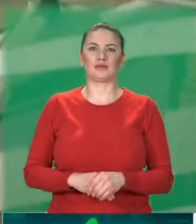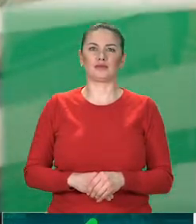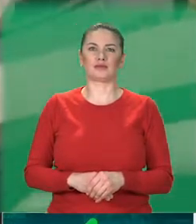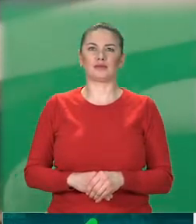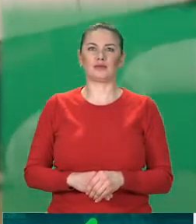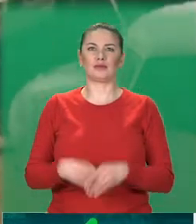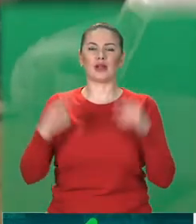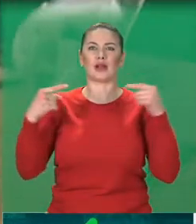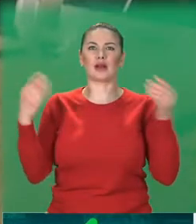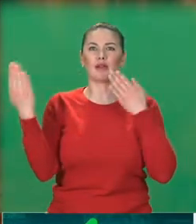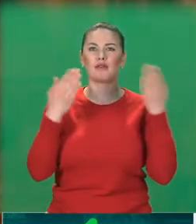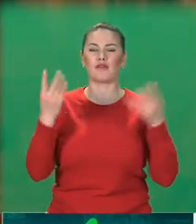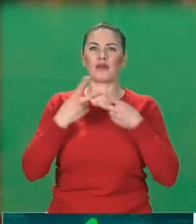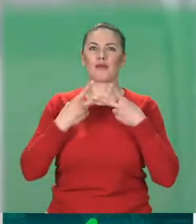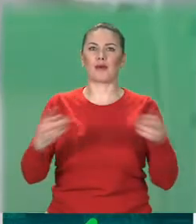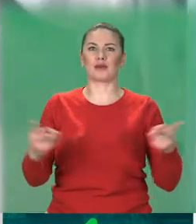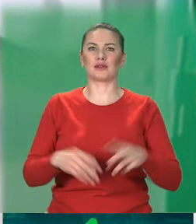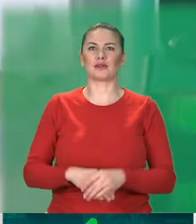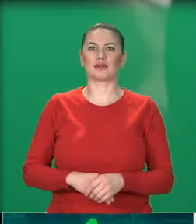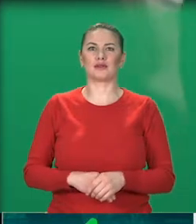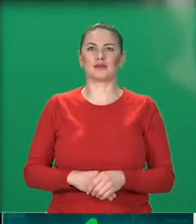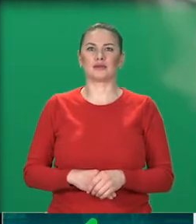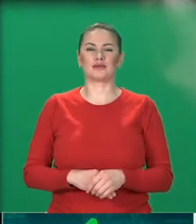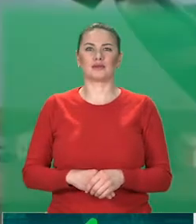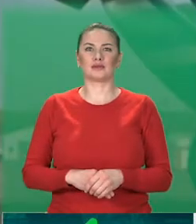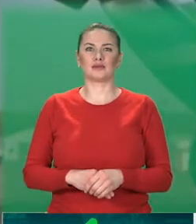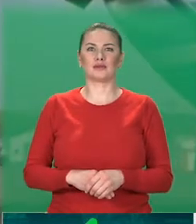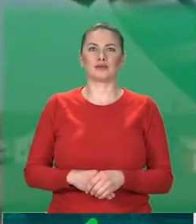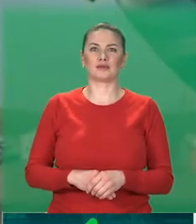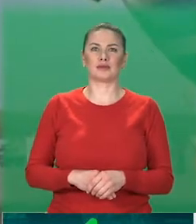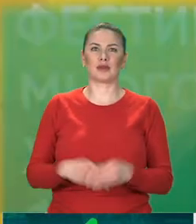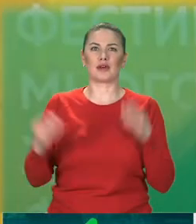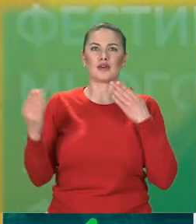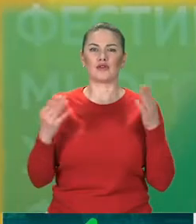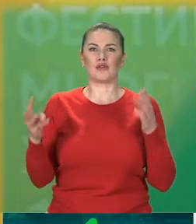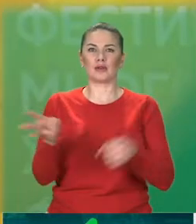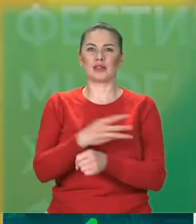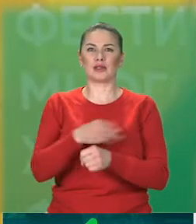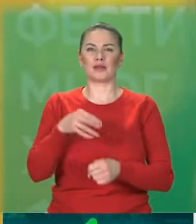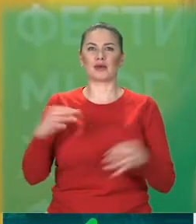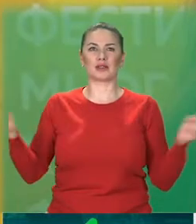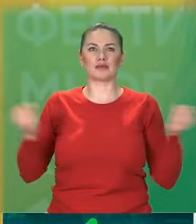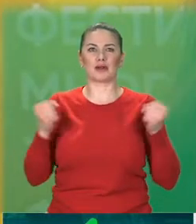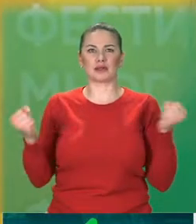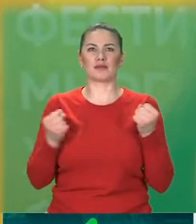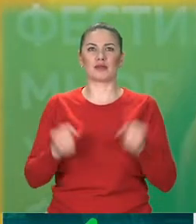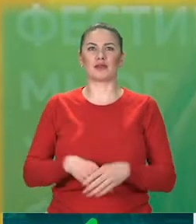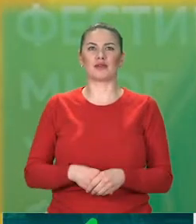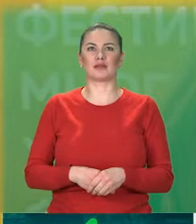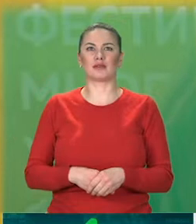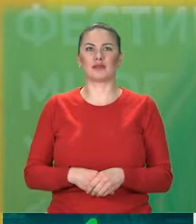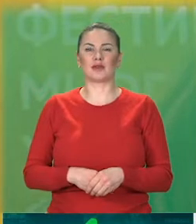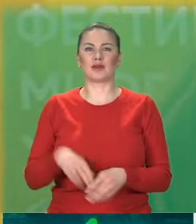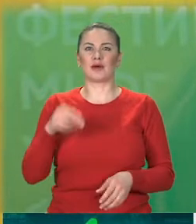Миле, создателе знаменитых вертолетов Ми. Его представляет актриса Марьяна Спивак. Фильмы снимают про спортсменов, да,